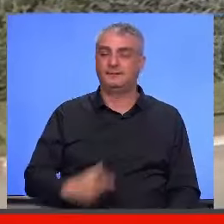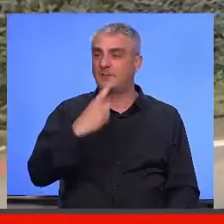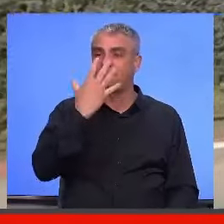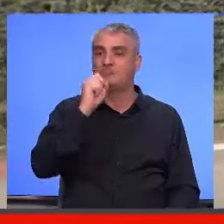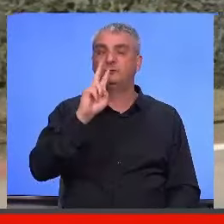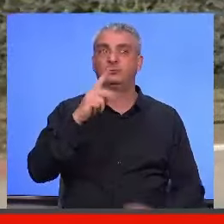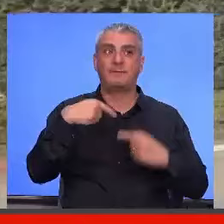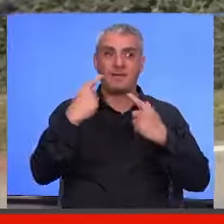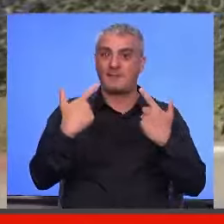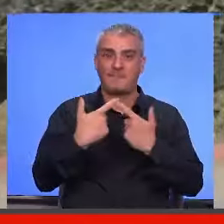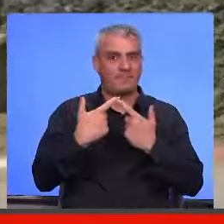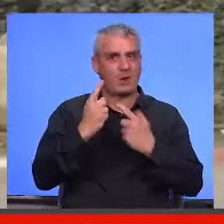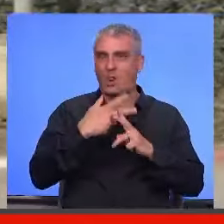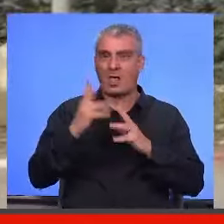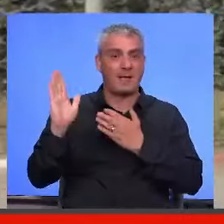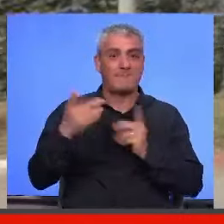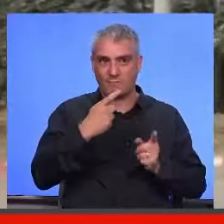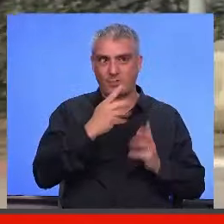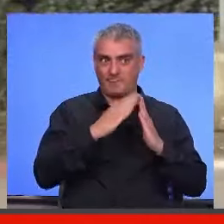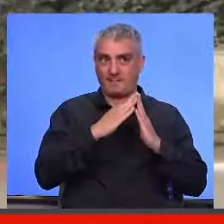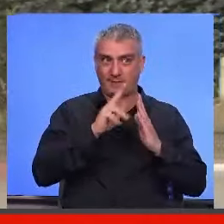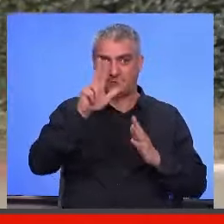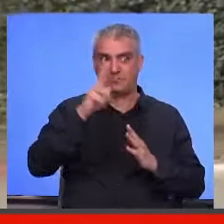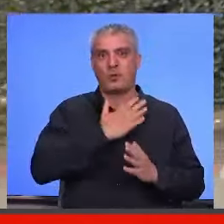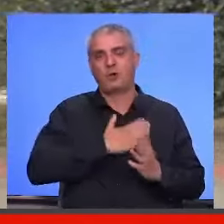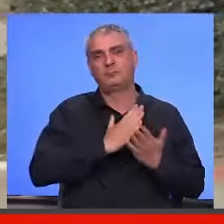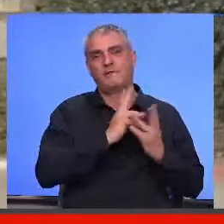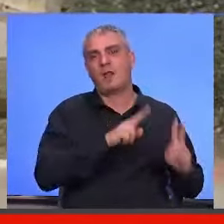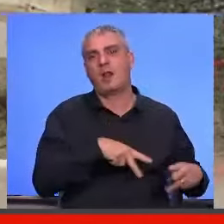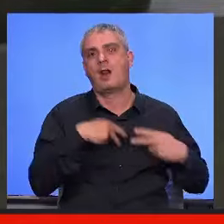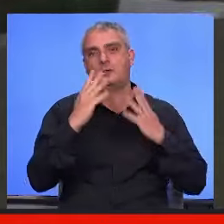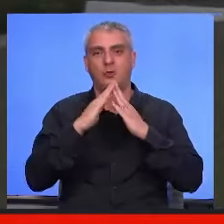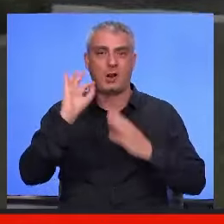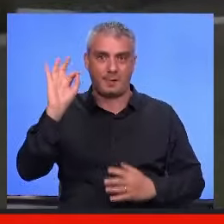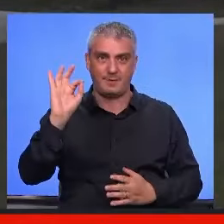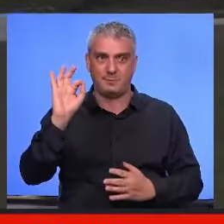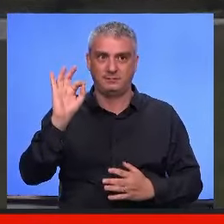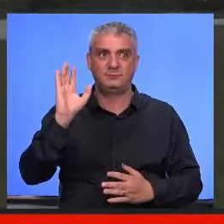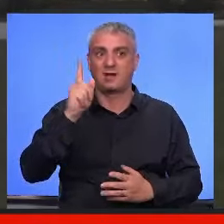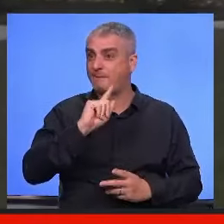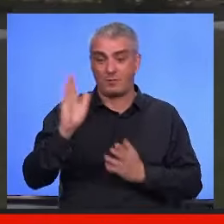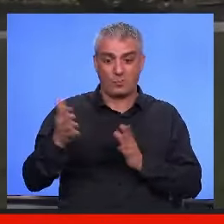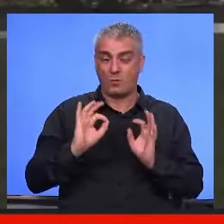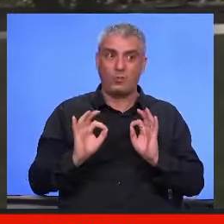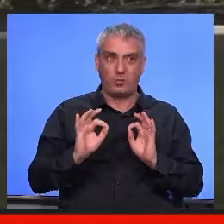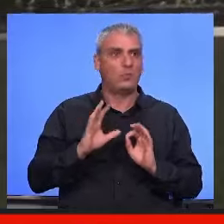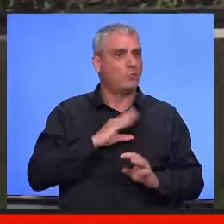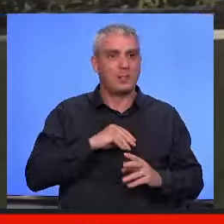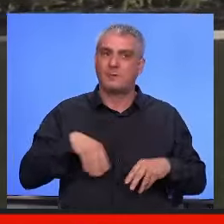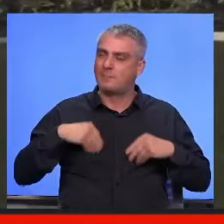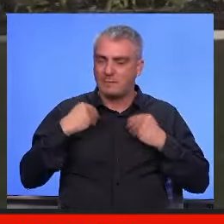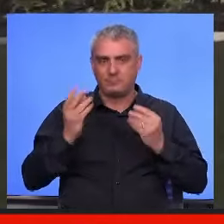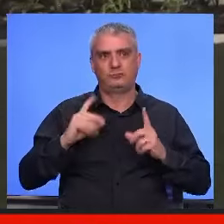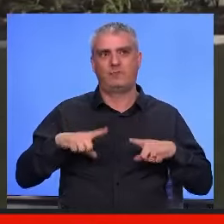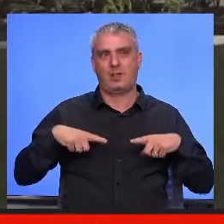ב-52 ימים למלחמה, לא רק המפונים מבתיהם בצפון משתוקקים לשוב לביתם, גם מי שלא פונו מוכנים לתת הכל